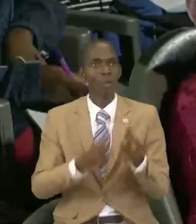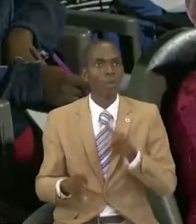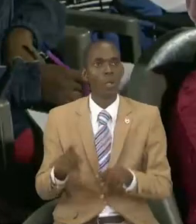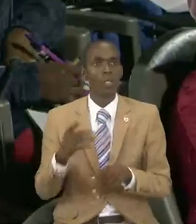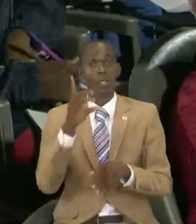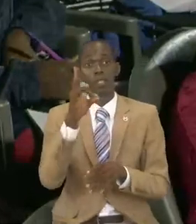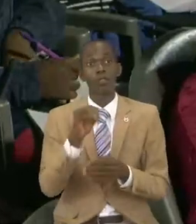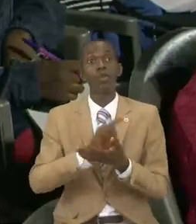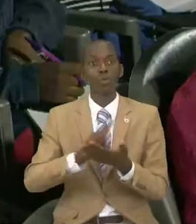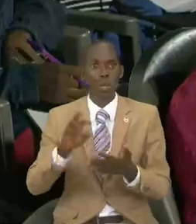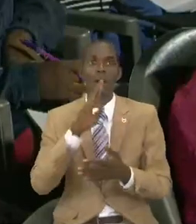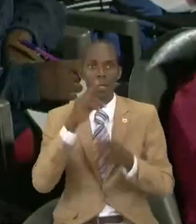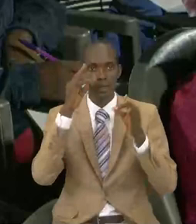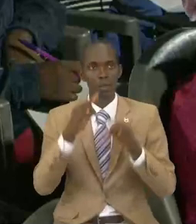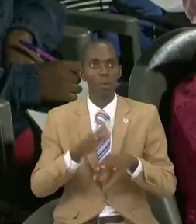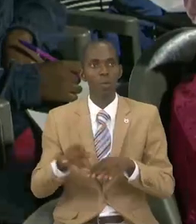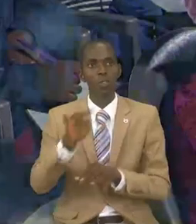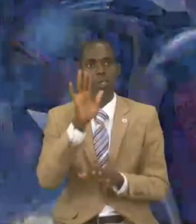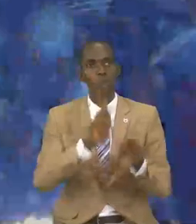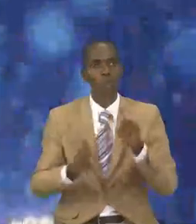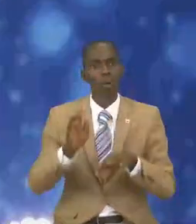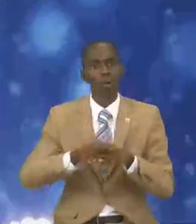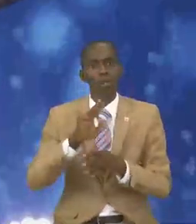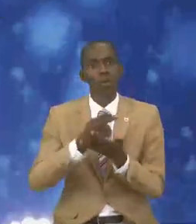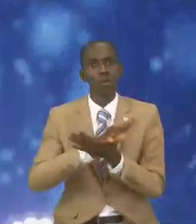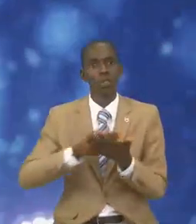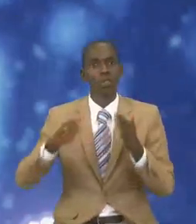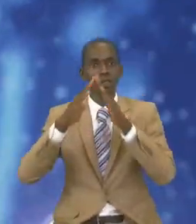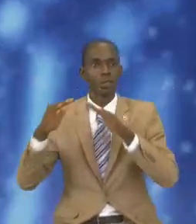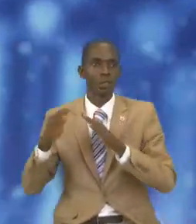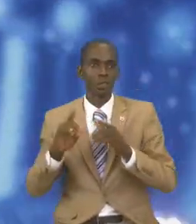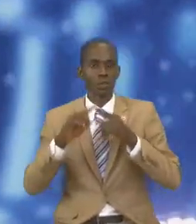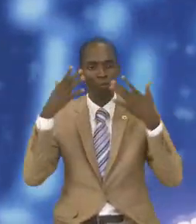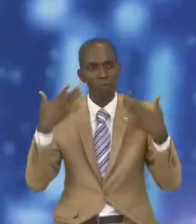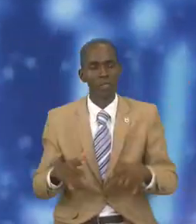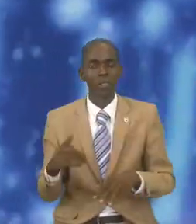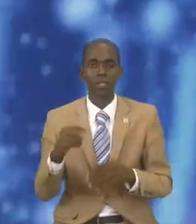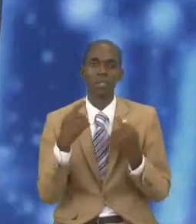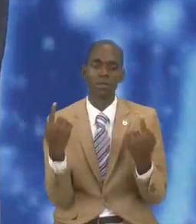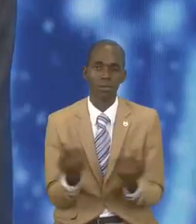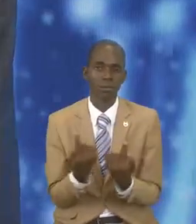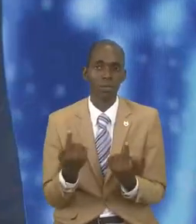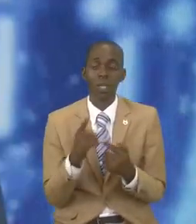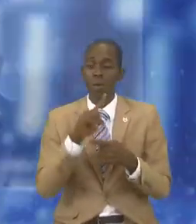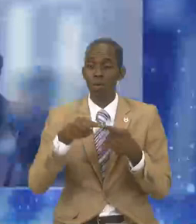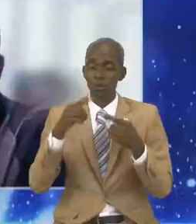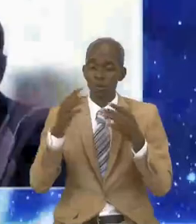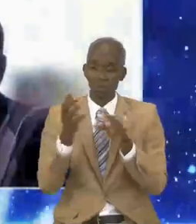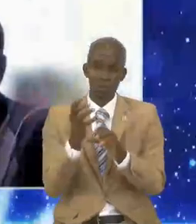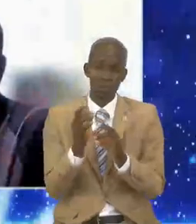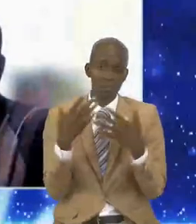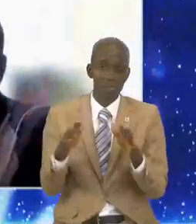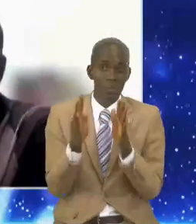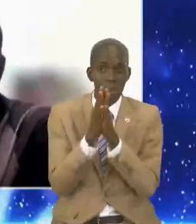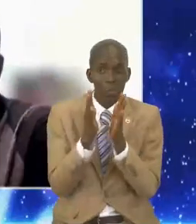et sur ta ville sainte pour faire cesser les transgressions. Quand ta prière est exaucée pour mettre fin à la